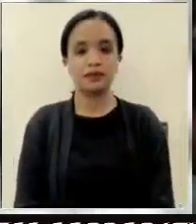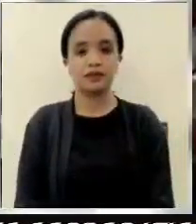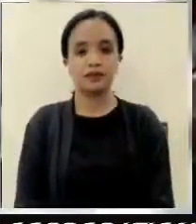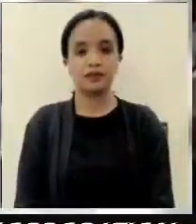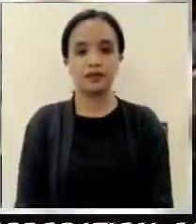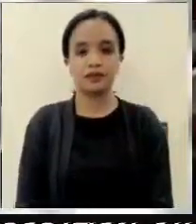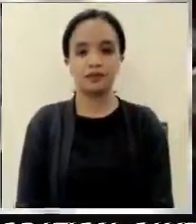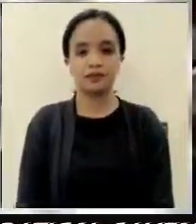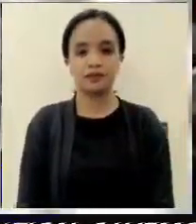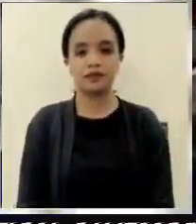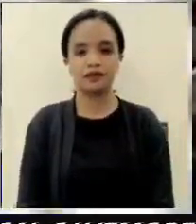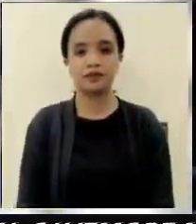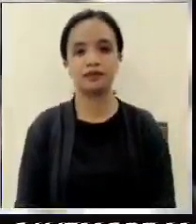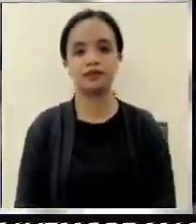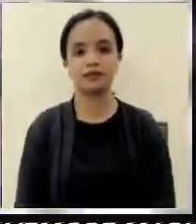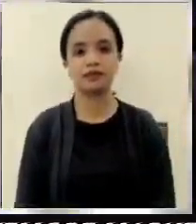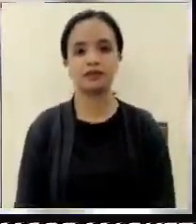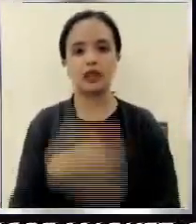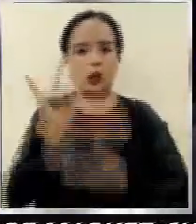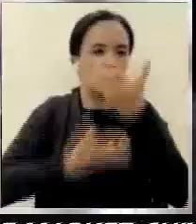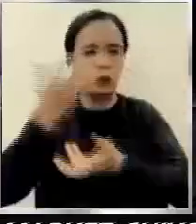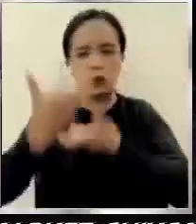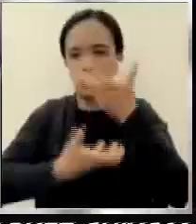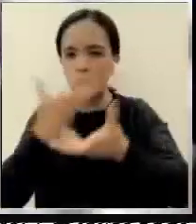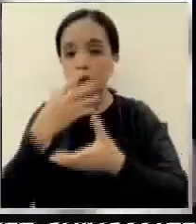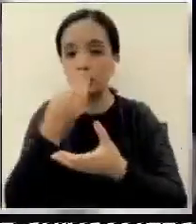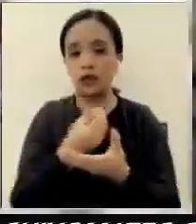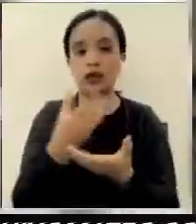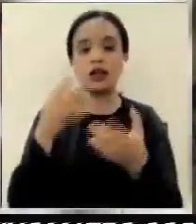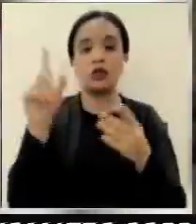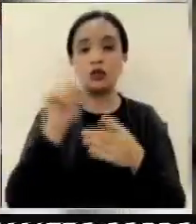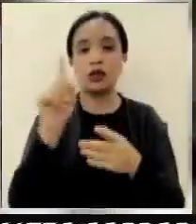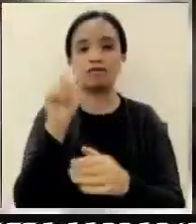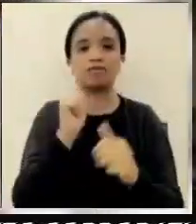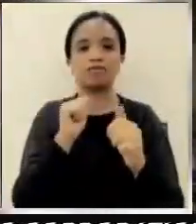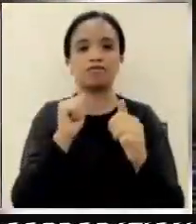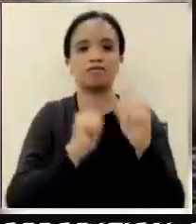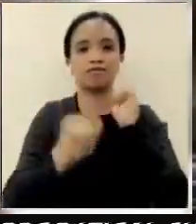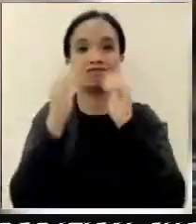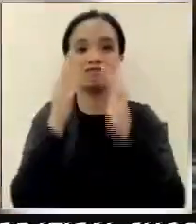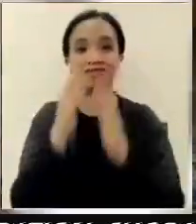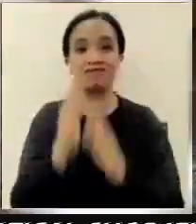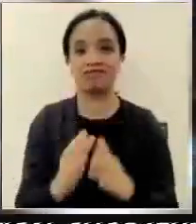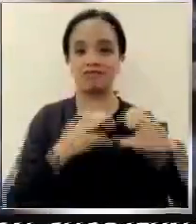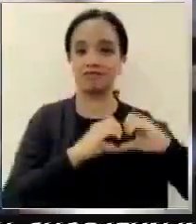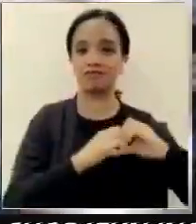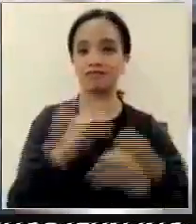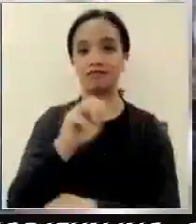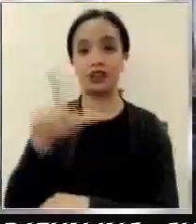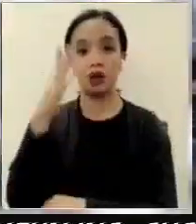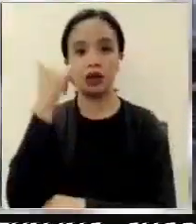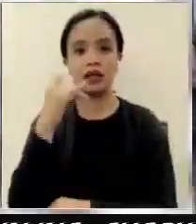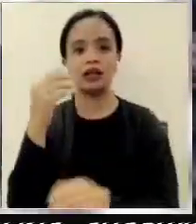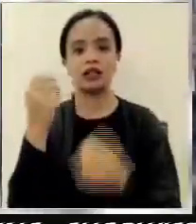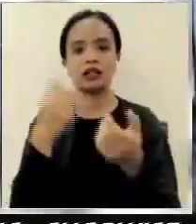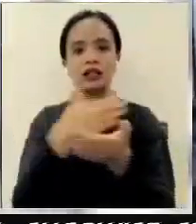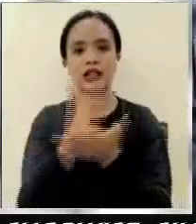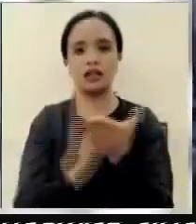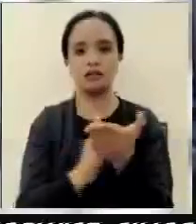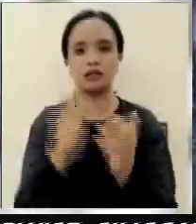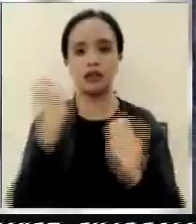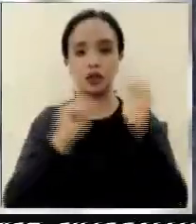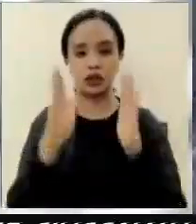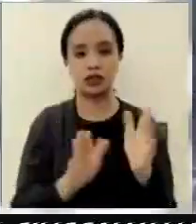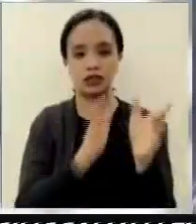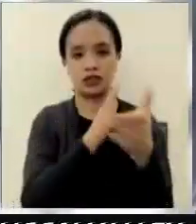Napuno ng hiyawan at sigawan ng Kapuso Mall Show sa Balanga City, Bataan dahil sa pagbisita ng Kapuso Stars. Sa pagpanguna ng dalawa sa main